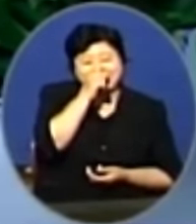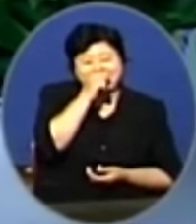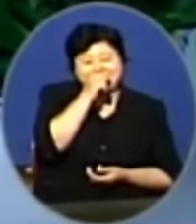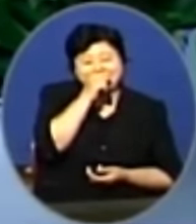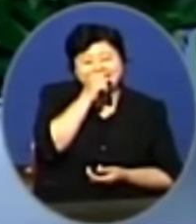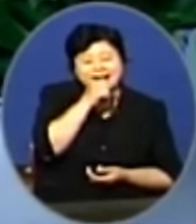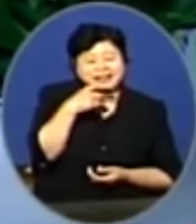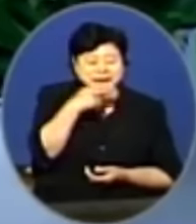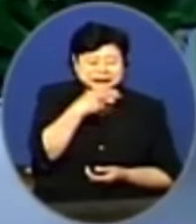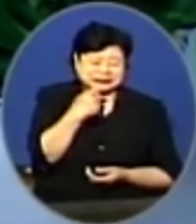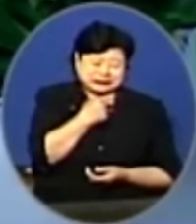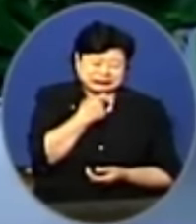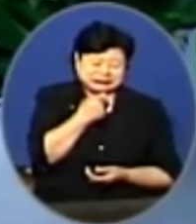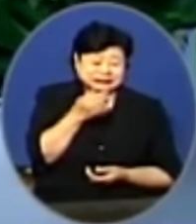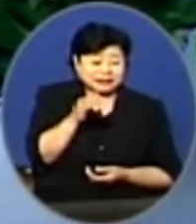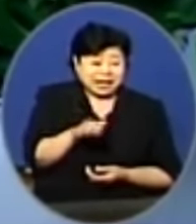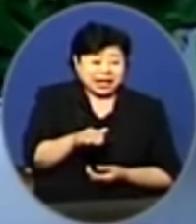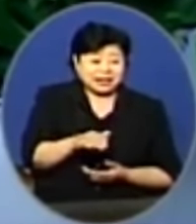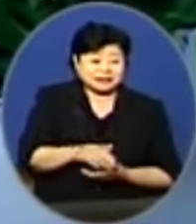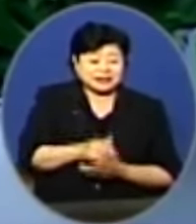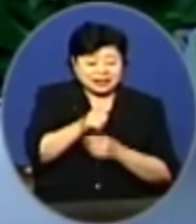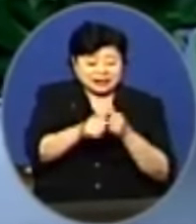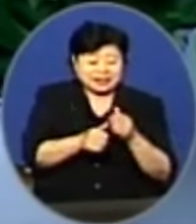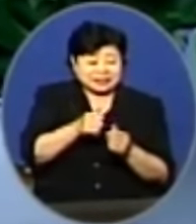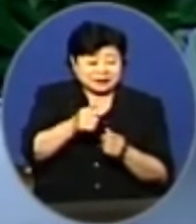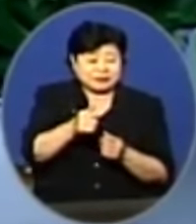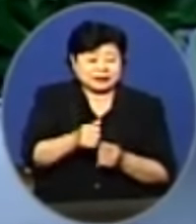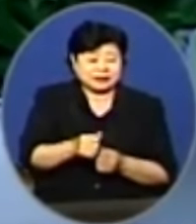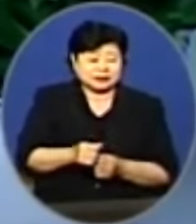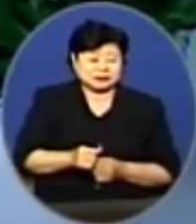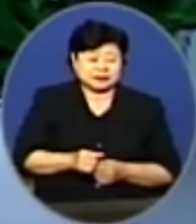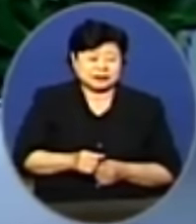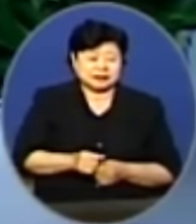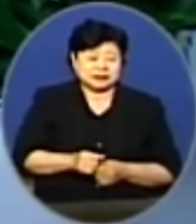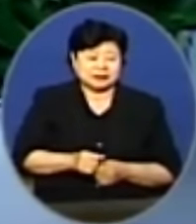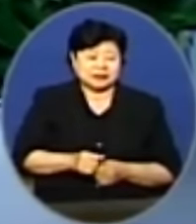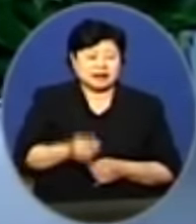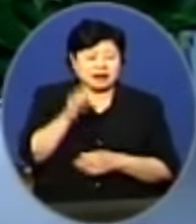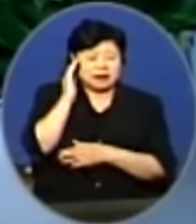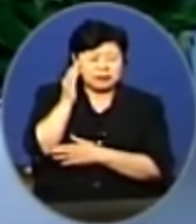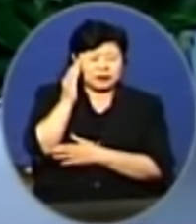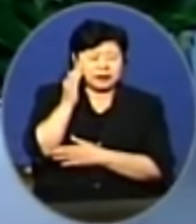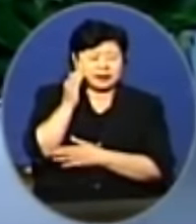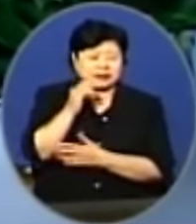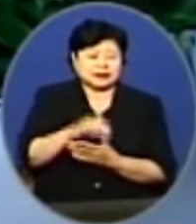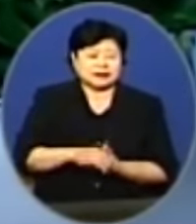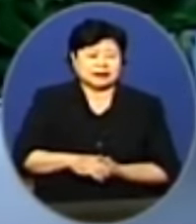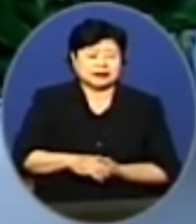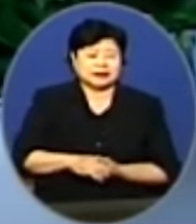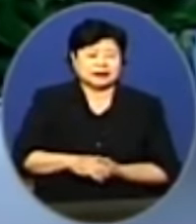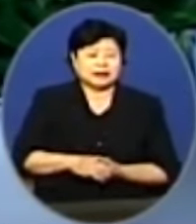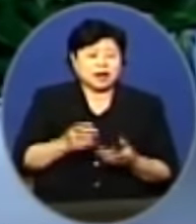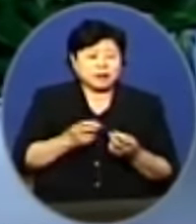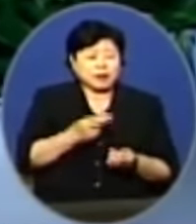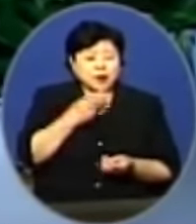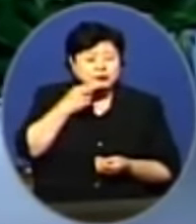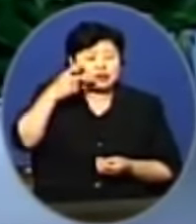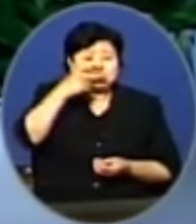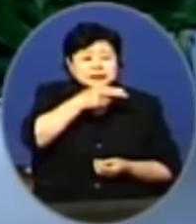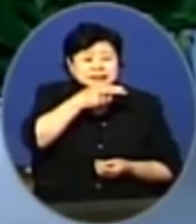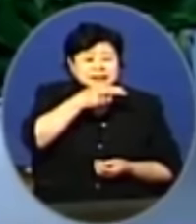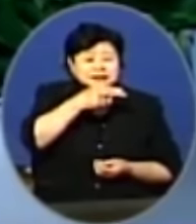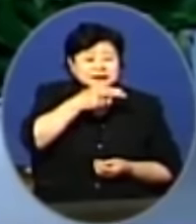것이 싫어요. 그런데 아주 된 분하고 만나서 목회를 하게 되어서 어찌할 수 없이 금식을